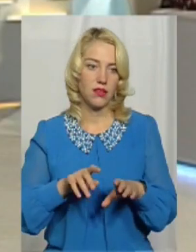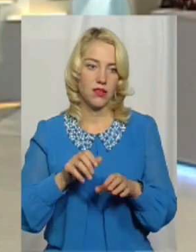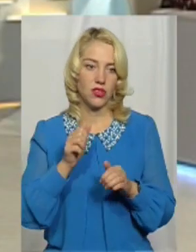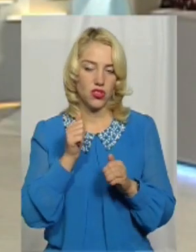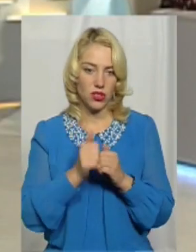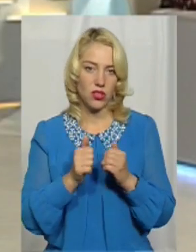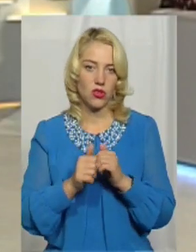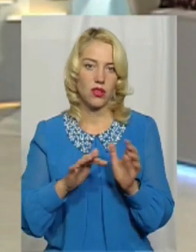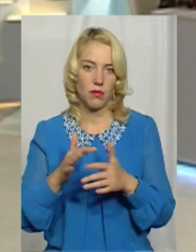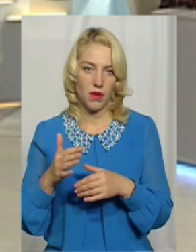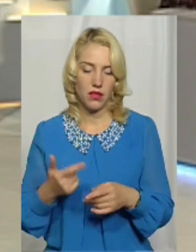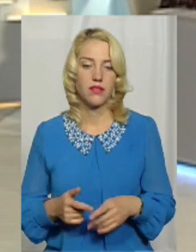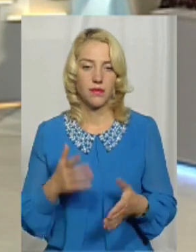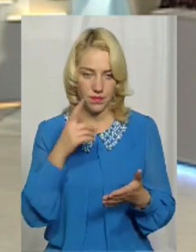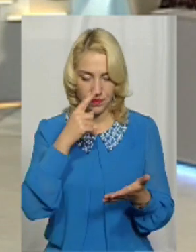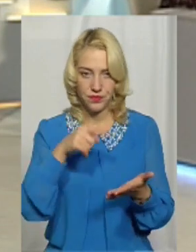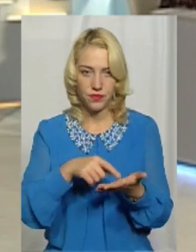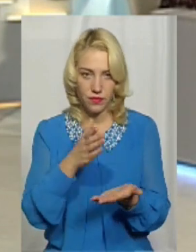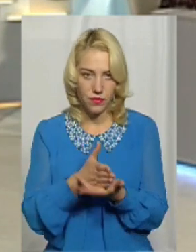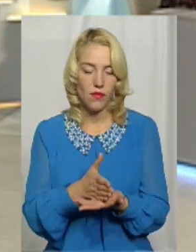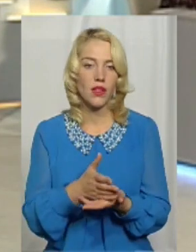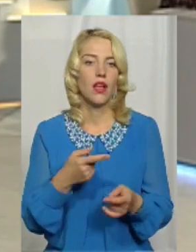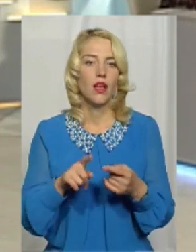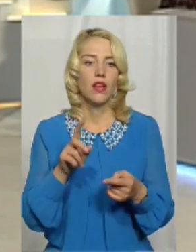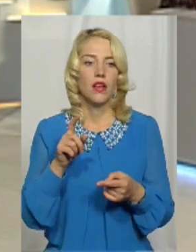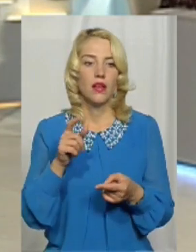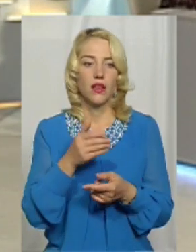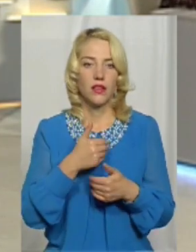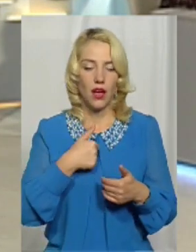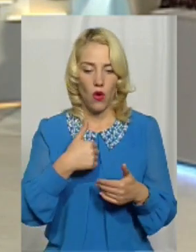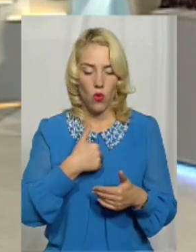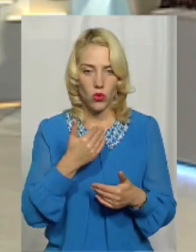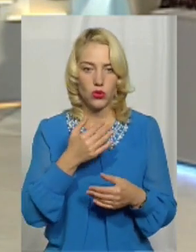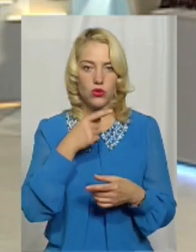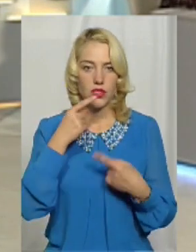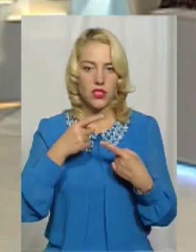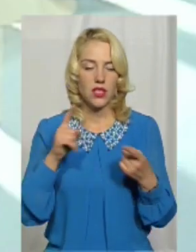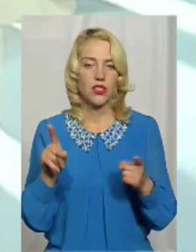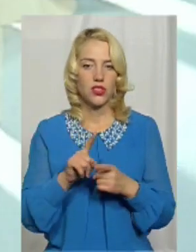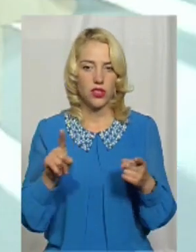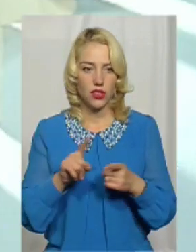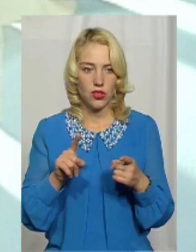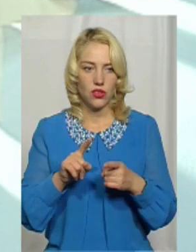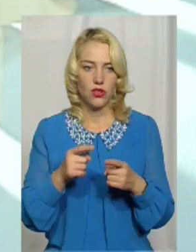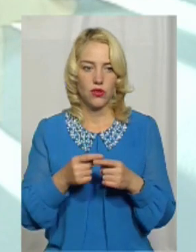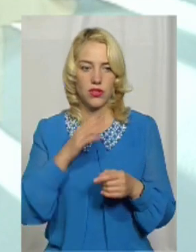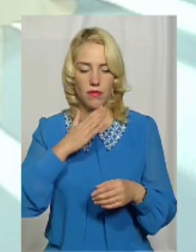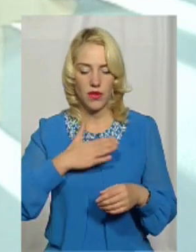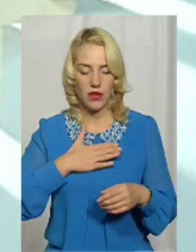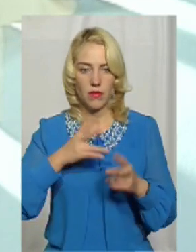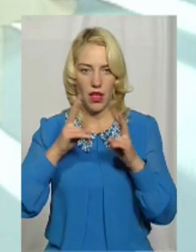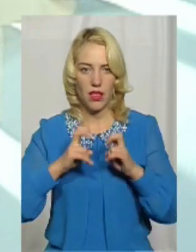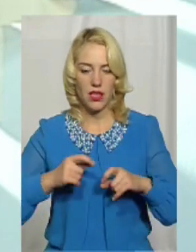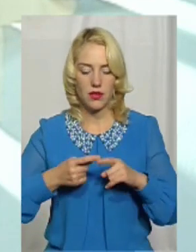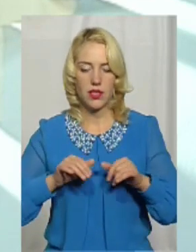трапляється, пане Володимире? Трапляється. Хоча я хочу от зазначити, що за моїм аналізом по наших справах,